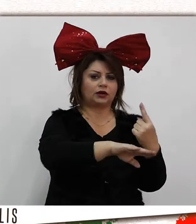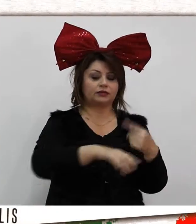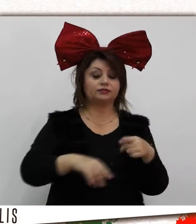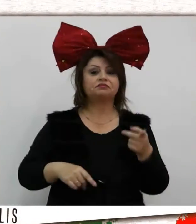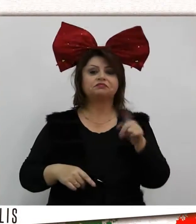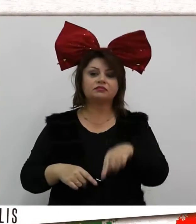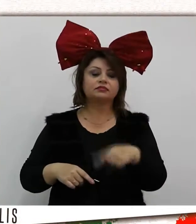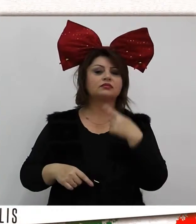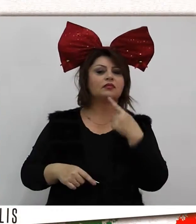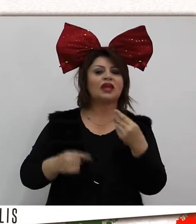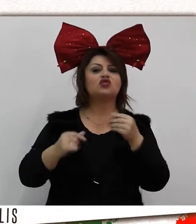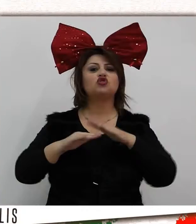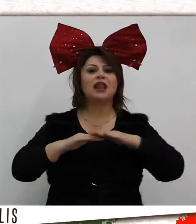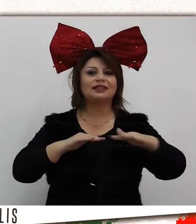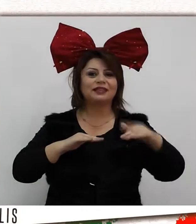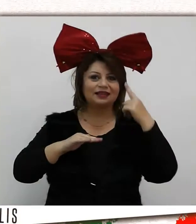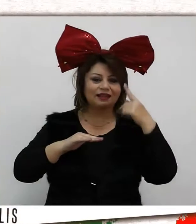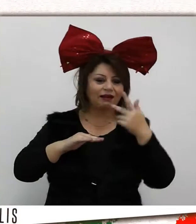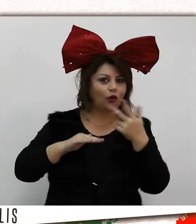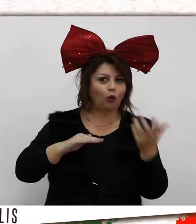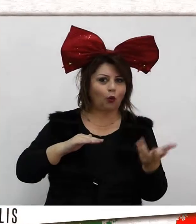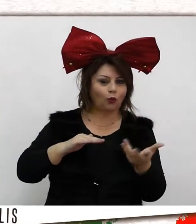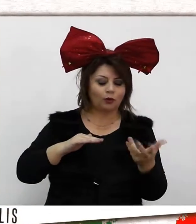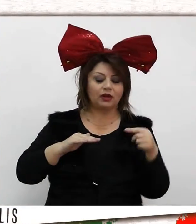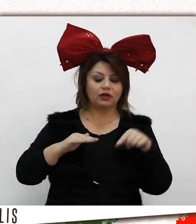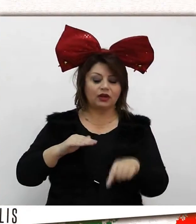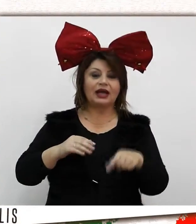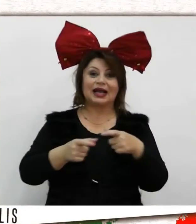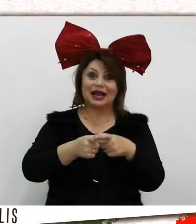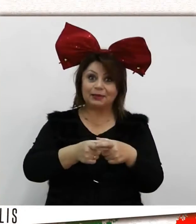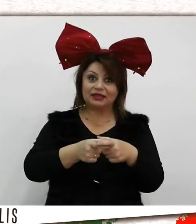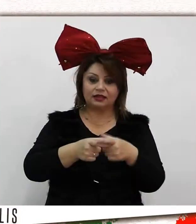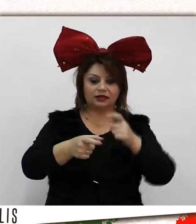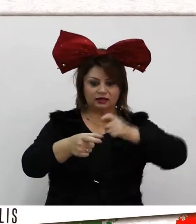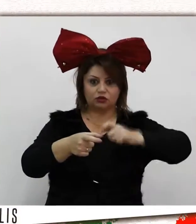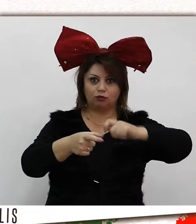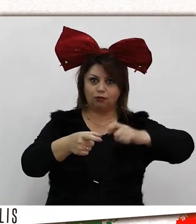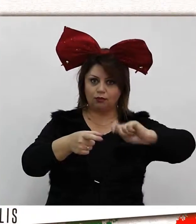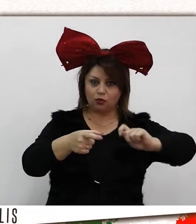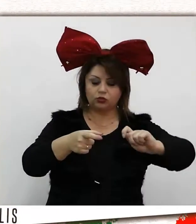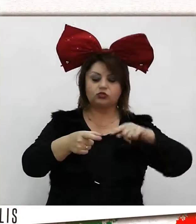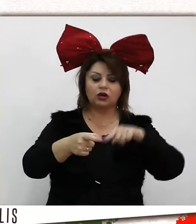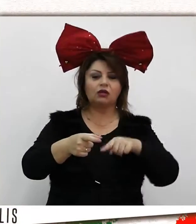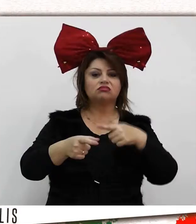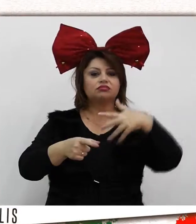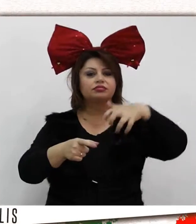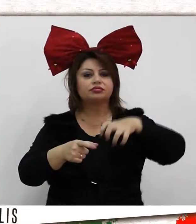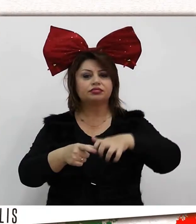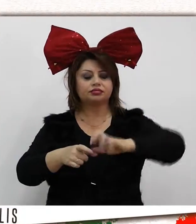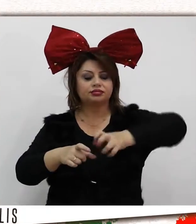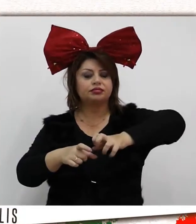Nel frattempo preparate la gelatina, sbucciate le clementine e ricavatene il